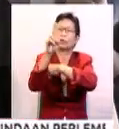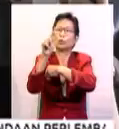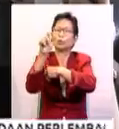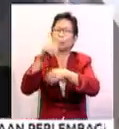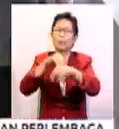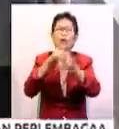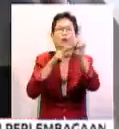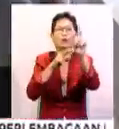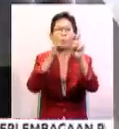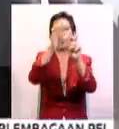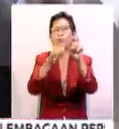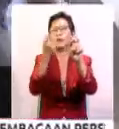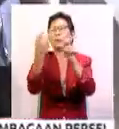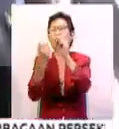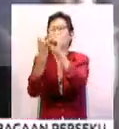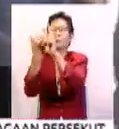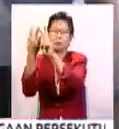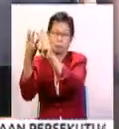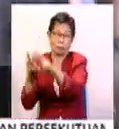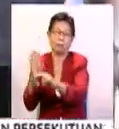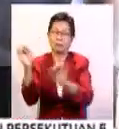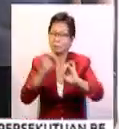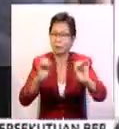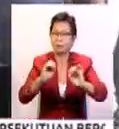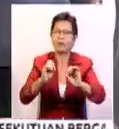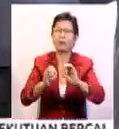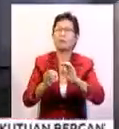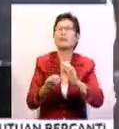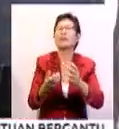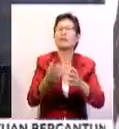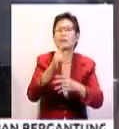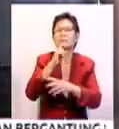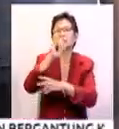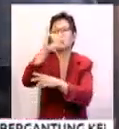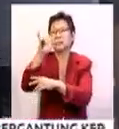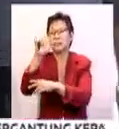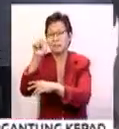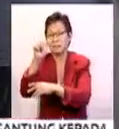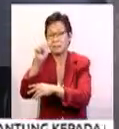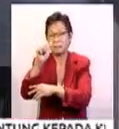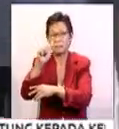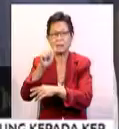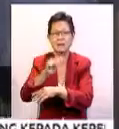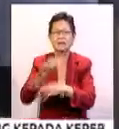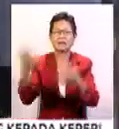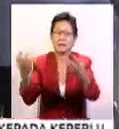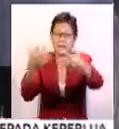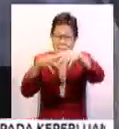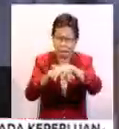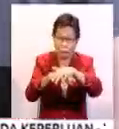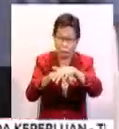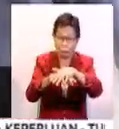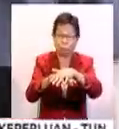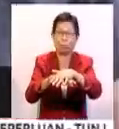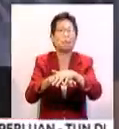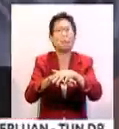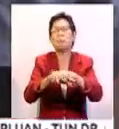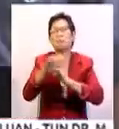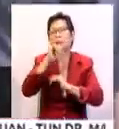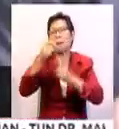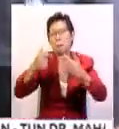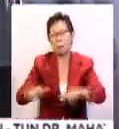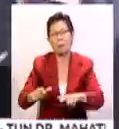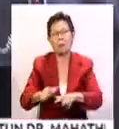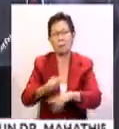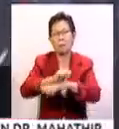2016. Tiada wang jaminan dikenakan selepas pihak pengguam bela memohon jaminan disatukan dengan pertuduhan sebelum ini. Mahkamah turut dimaklumkan pihak pendakwaan